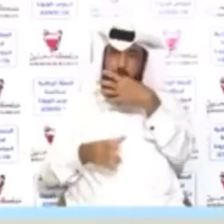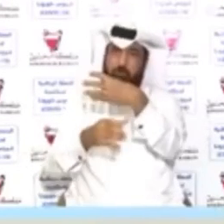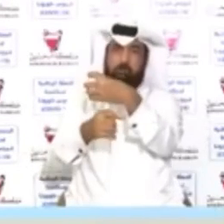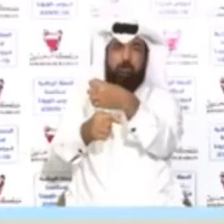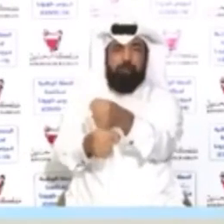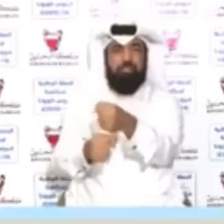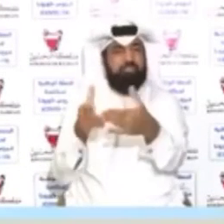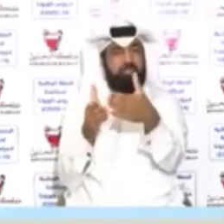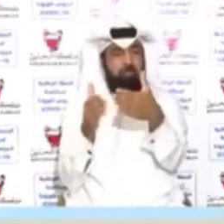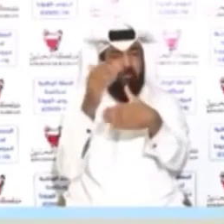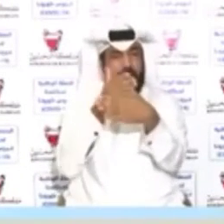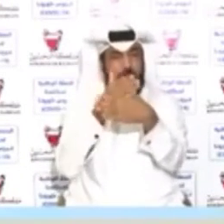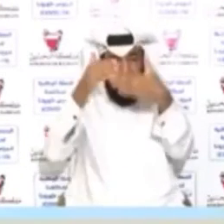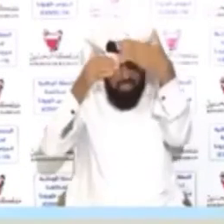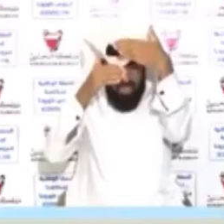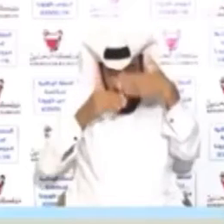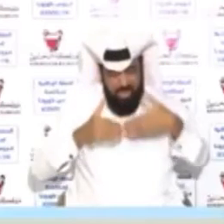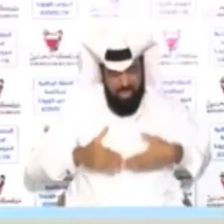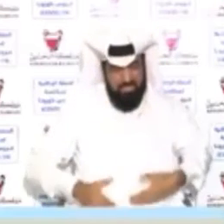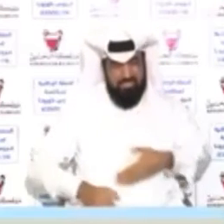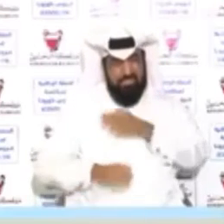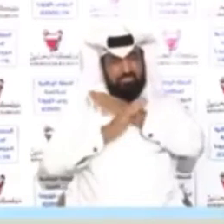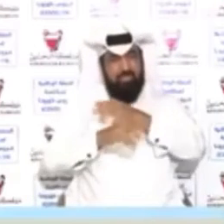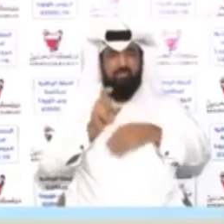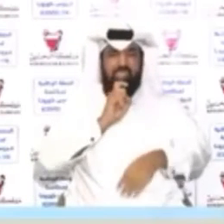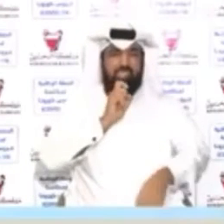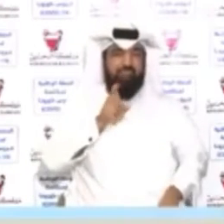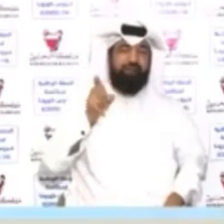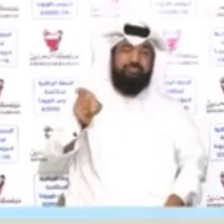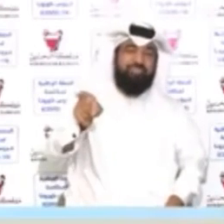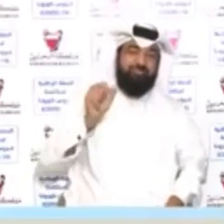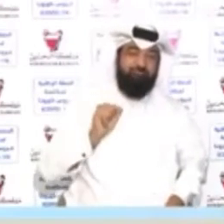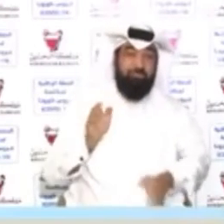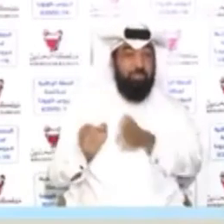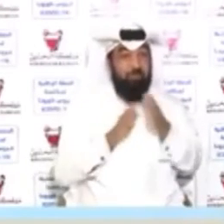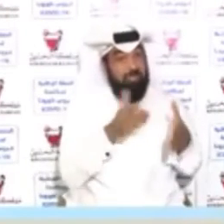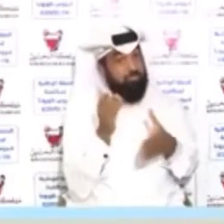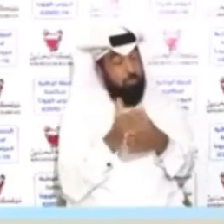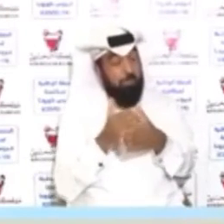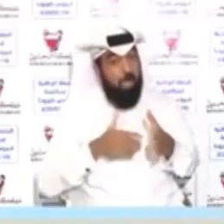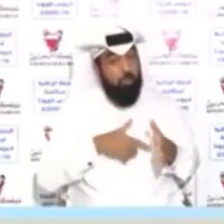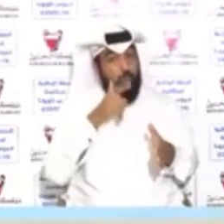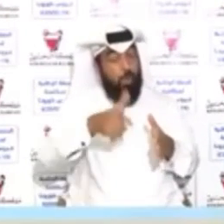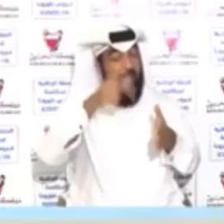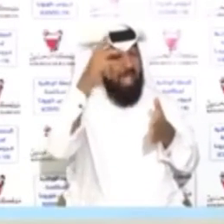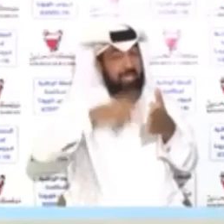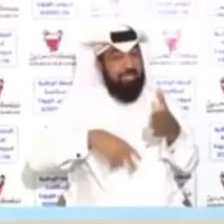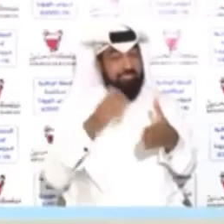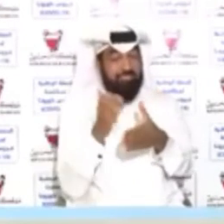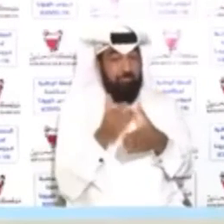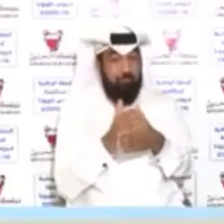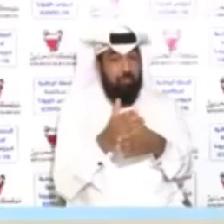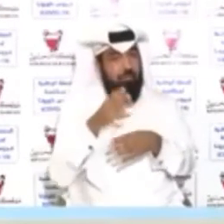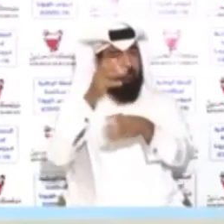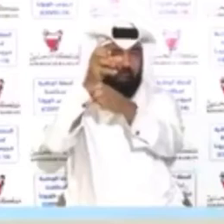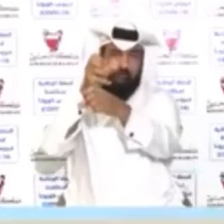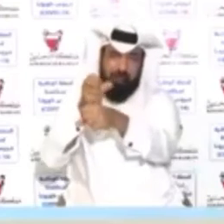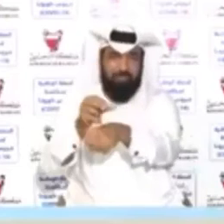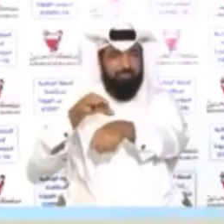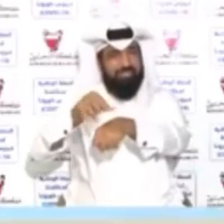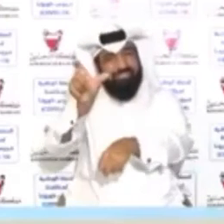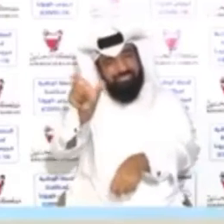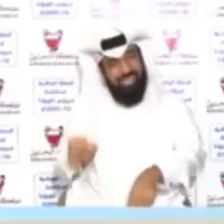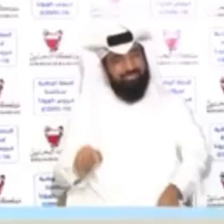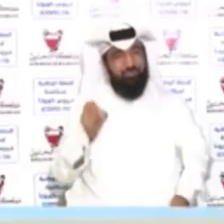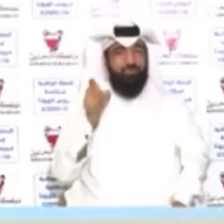ويأتي هذا القرار بعد المستجدات الأخيرة في أعداد الحالات القائمة المسجلة وللحفاظ على صحة وسلامة